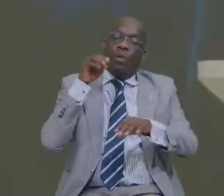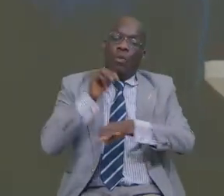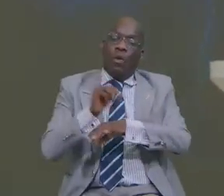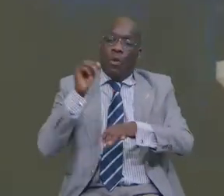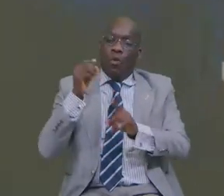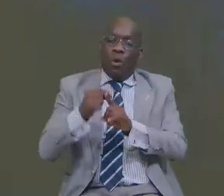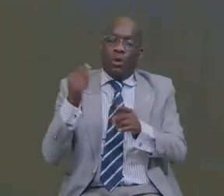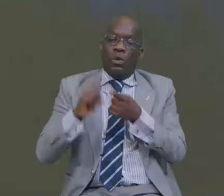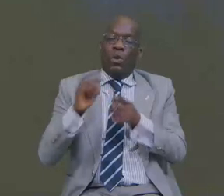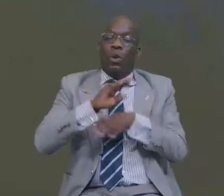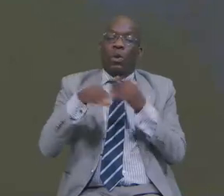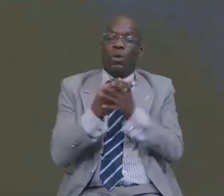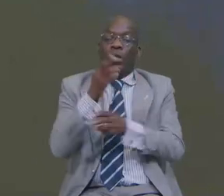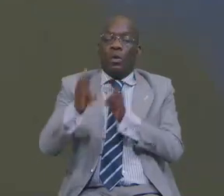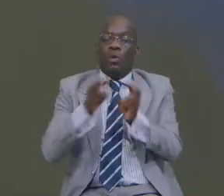Et en ce moment-là,